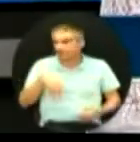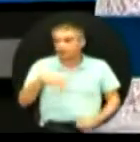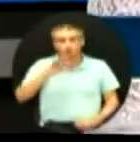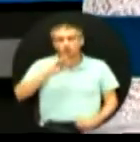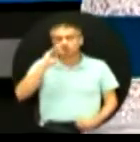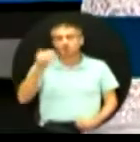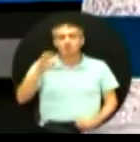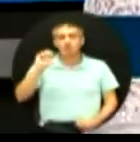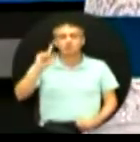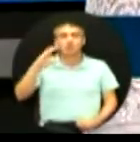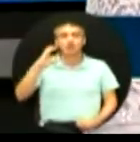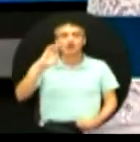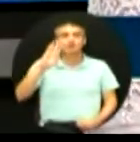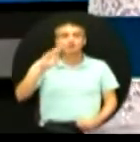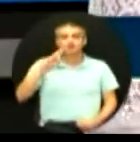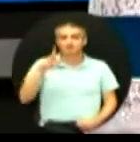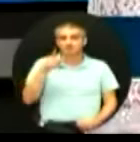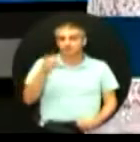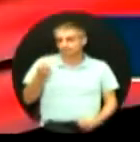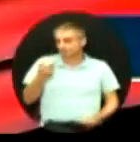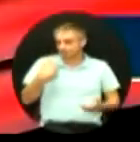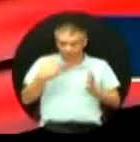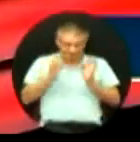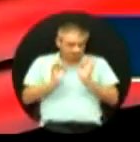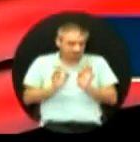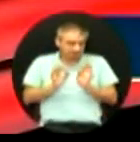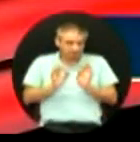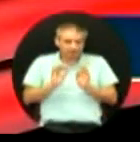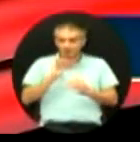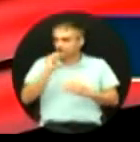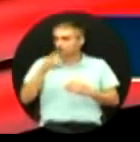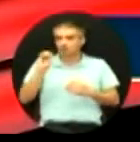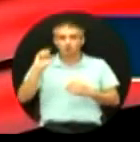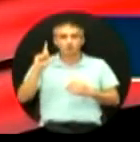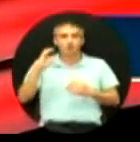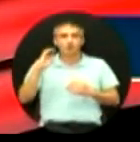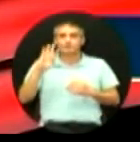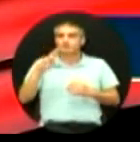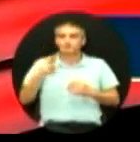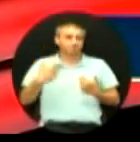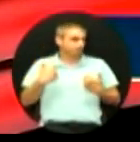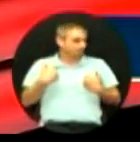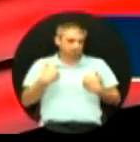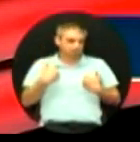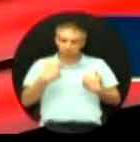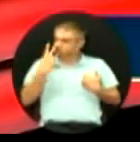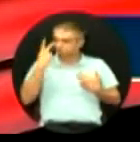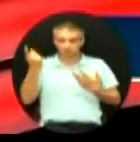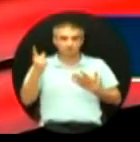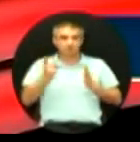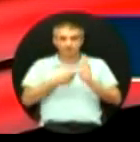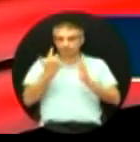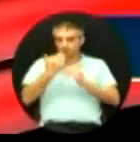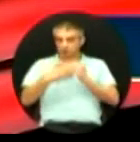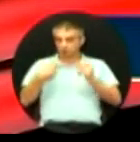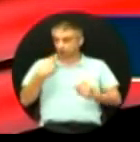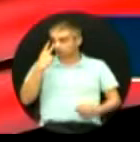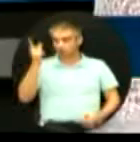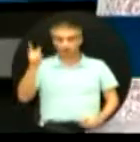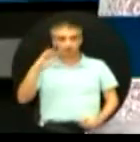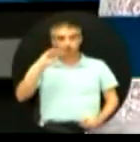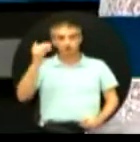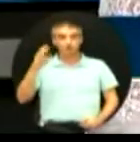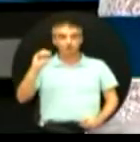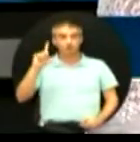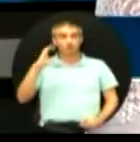ג'בל מוקבר. אני ממש לא ג'בל מוקבר. אני ממש לא רואה בהם. הפעם האחרונה שהייתי בג'בל מוקבר, זה